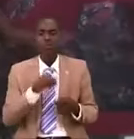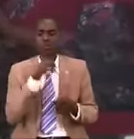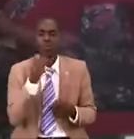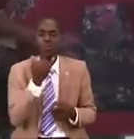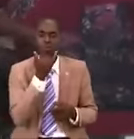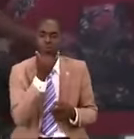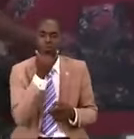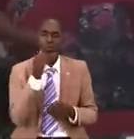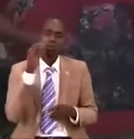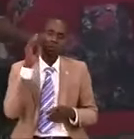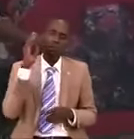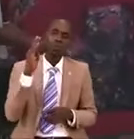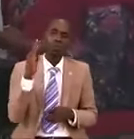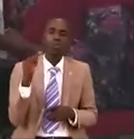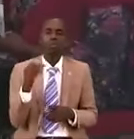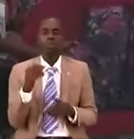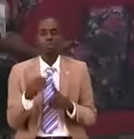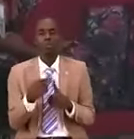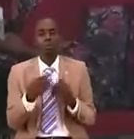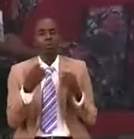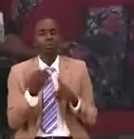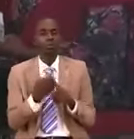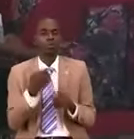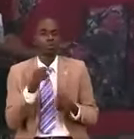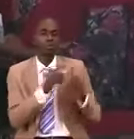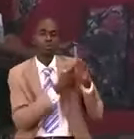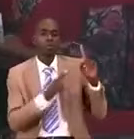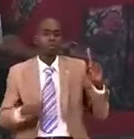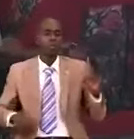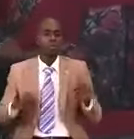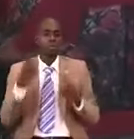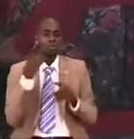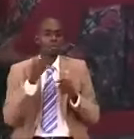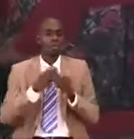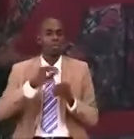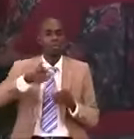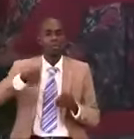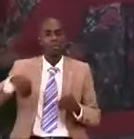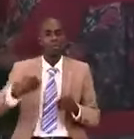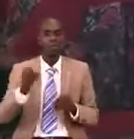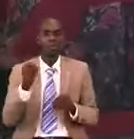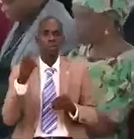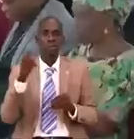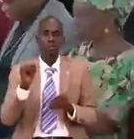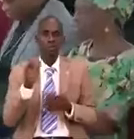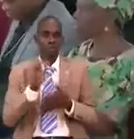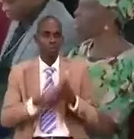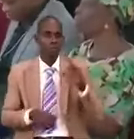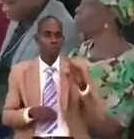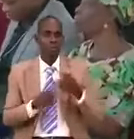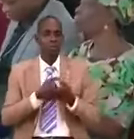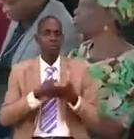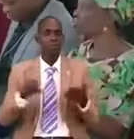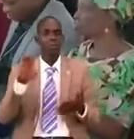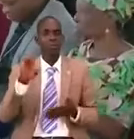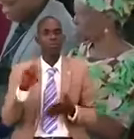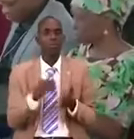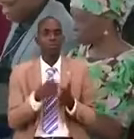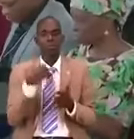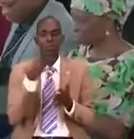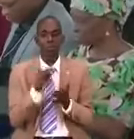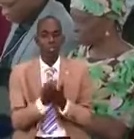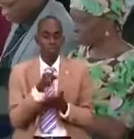lisons le verset 8 et de consoles livre de la loi le s'éloigne point de ta bouche